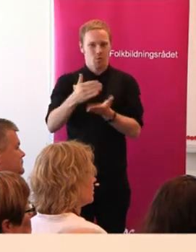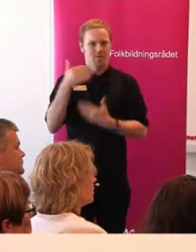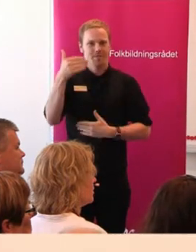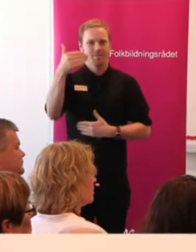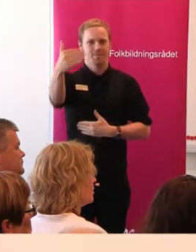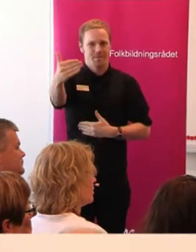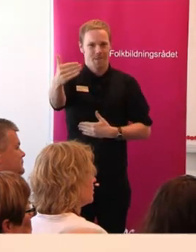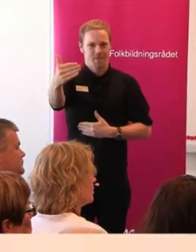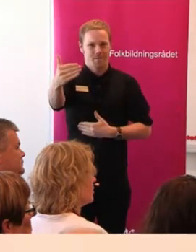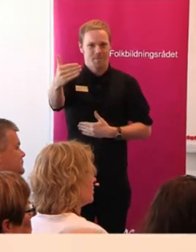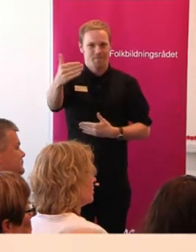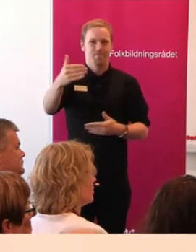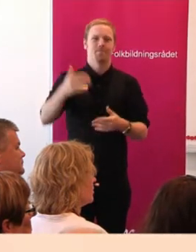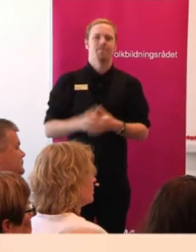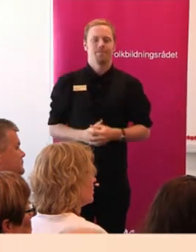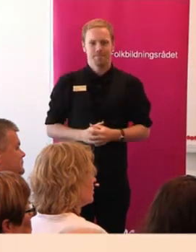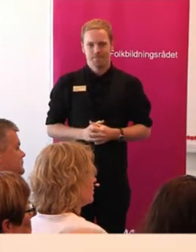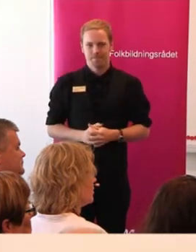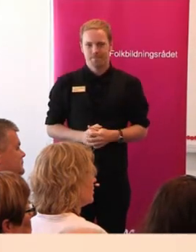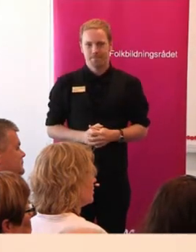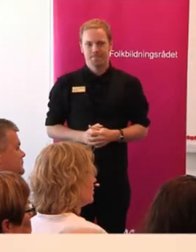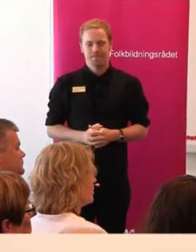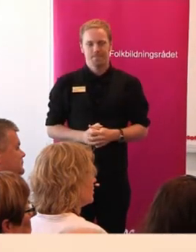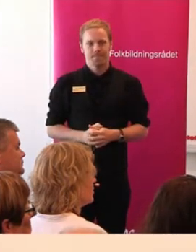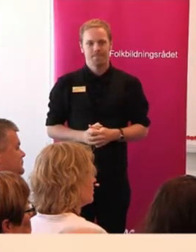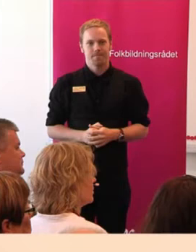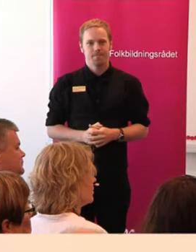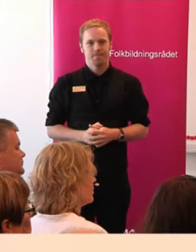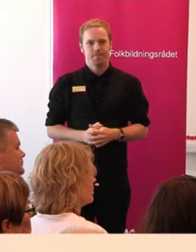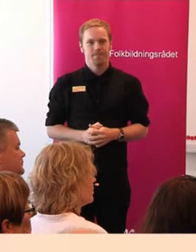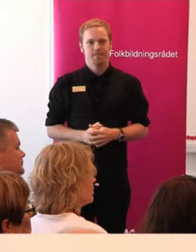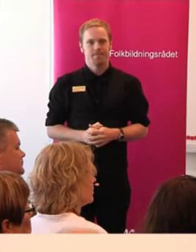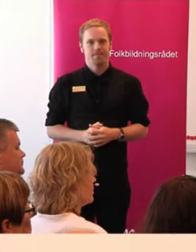jag befinner mig i folkbildningen.